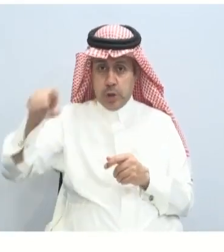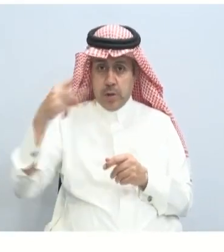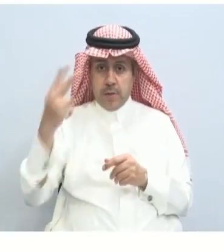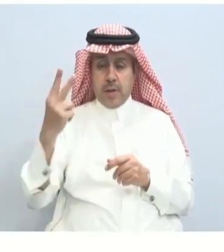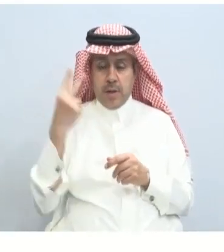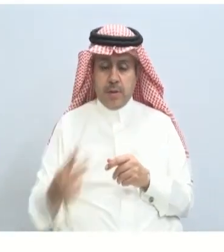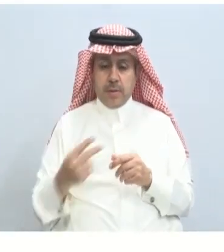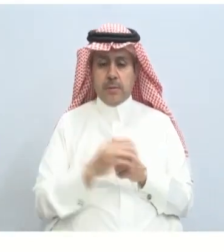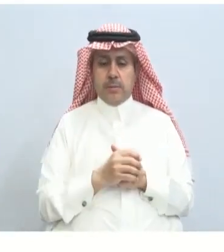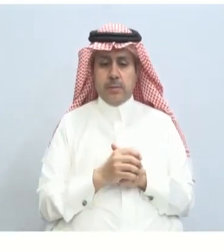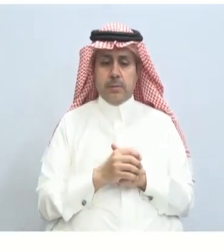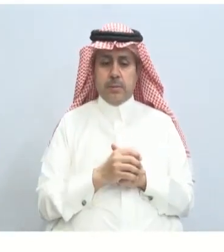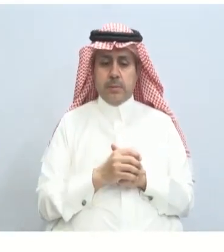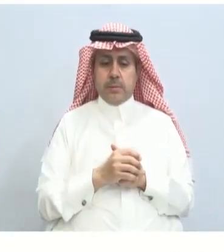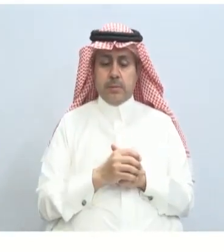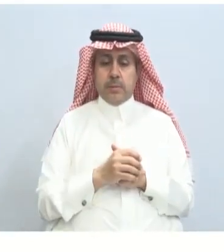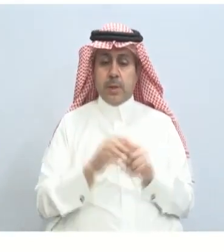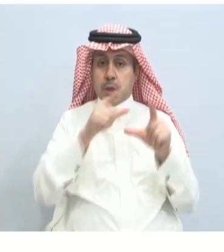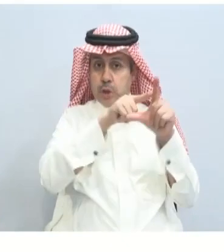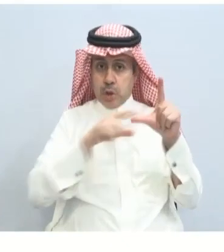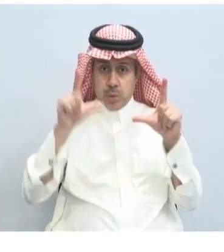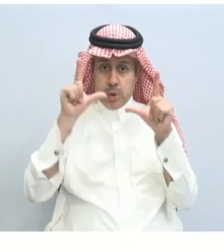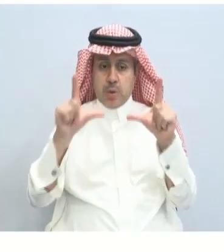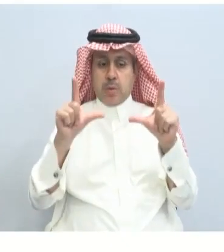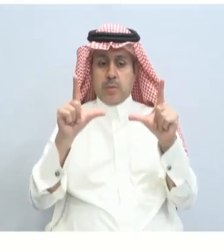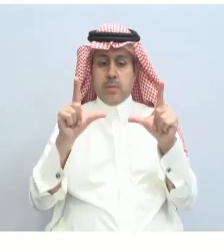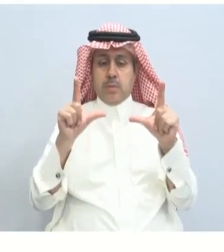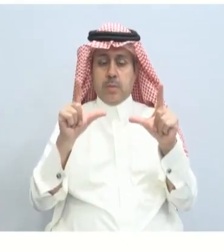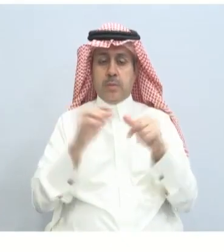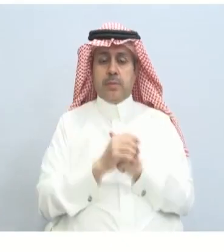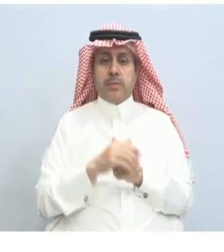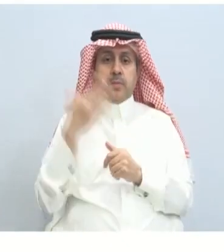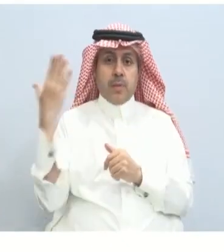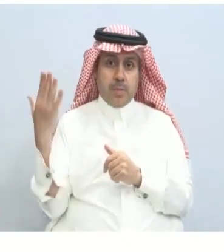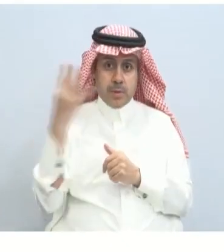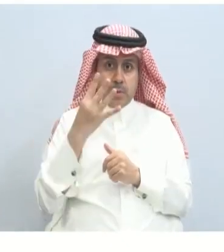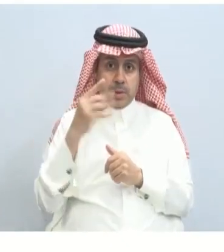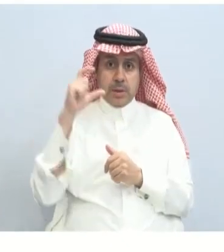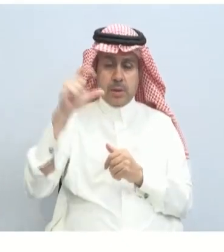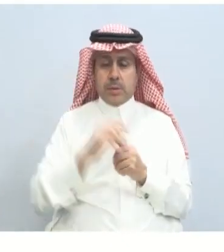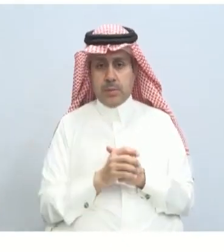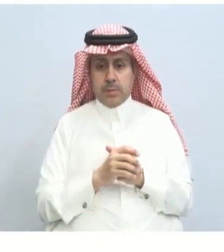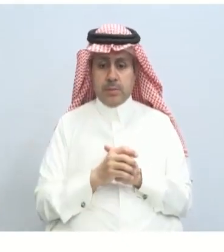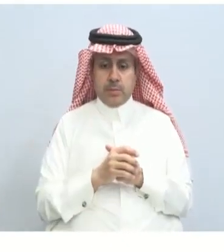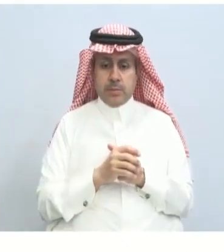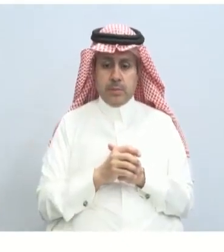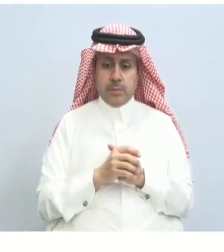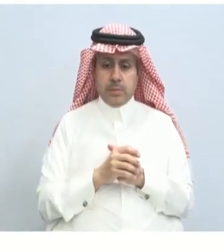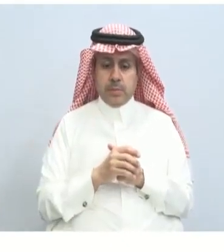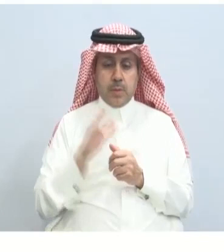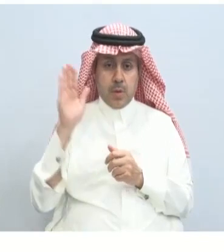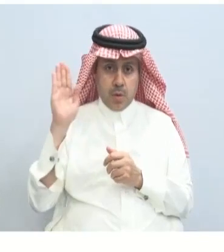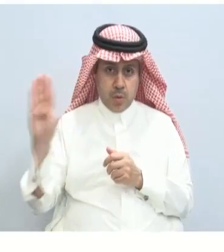الزاويه تقابل الزايه او زاويتها المرجعيه هي 45 درجه وبالتالي حيكون يعني ممكن نقول احنا ان